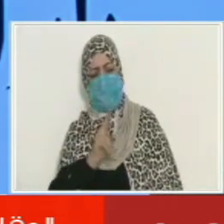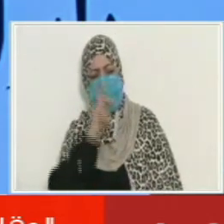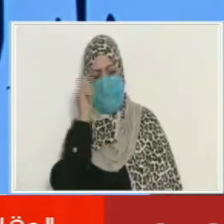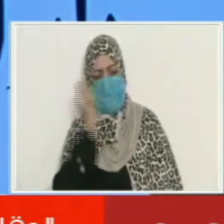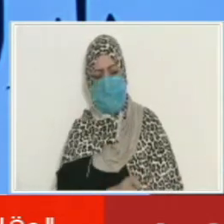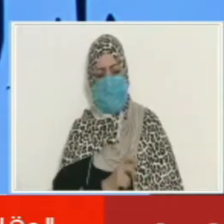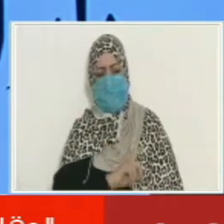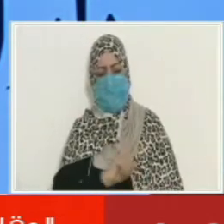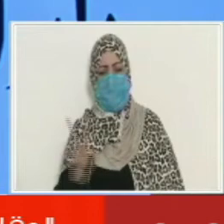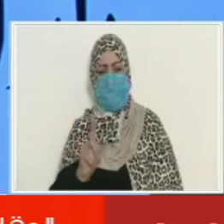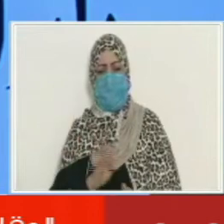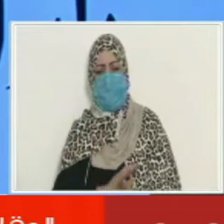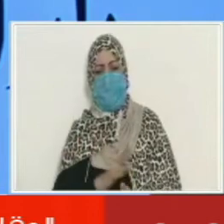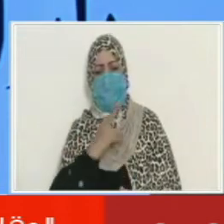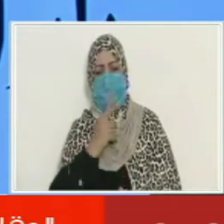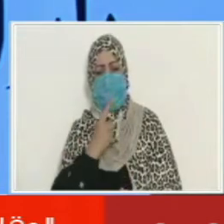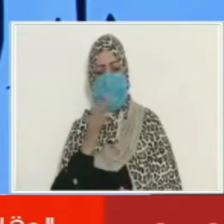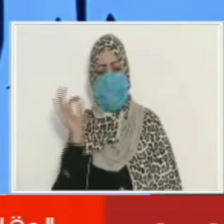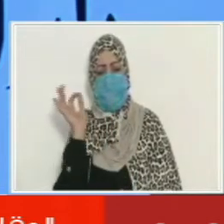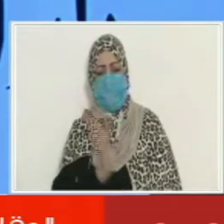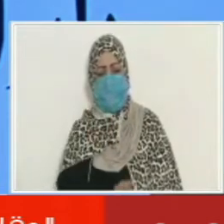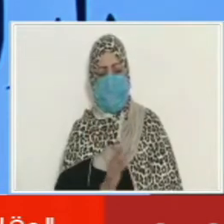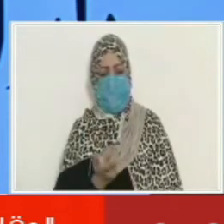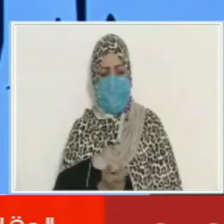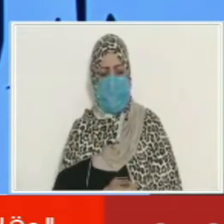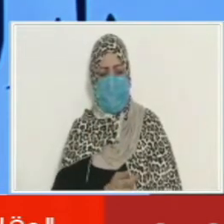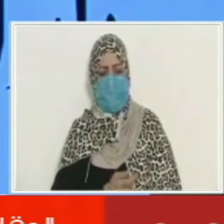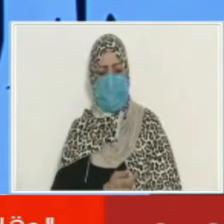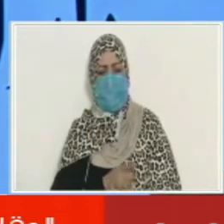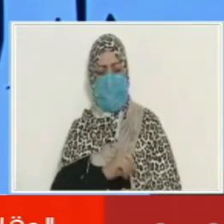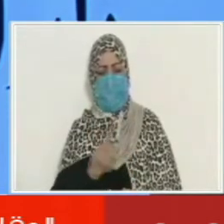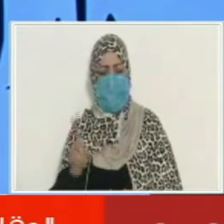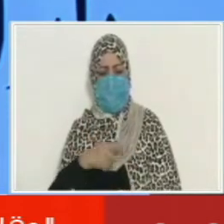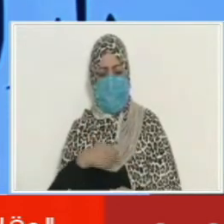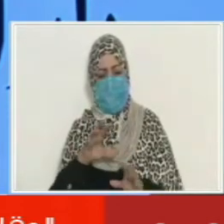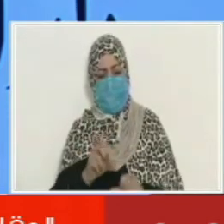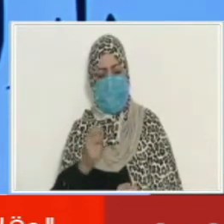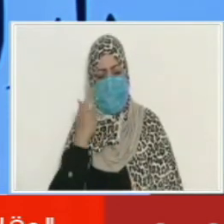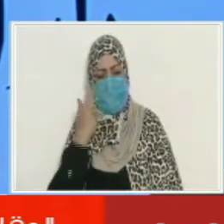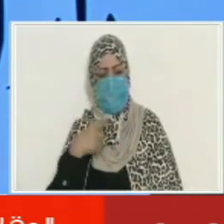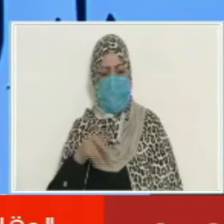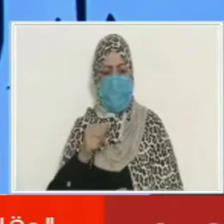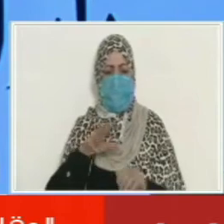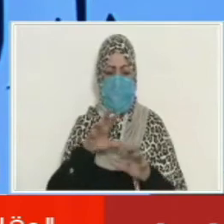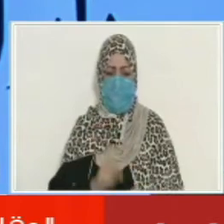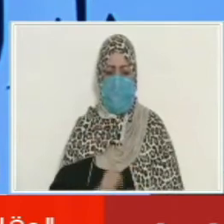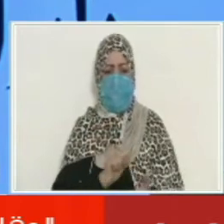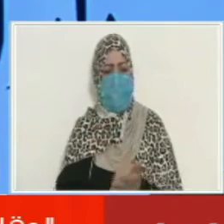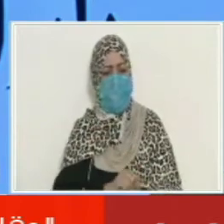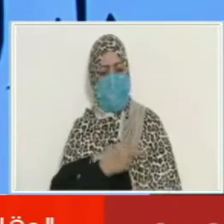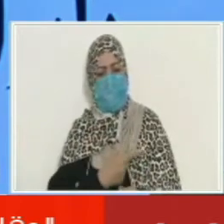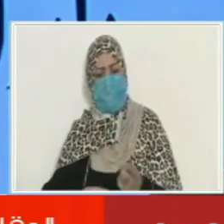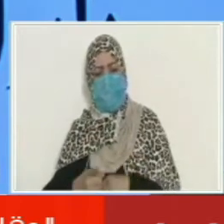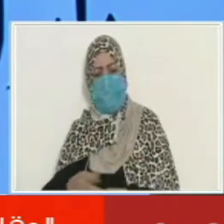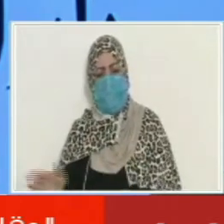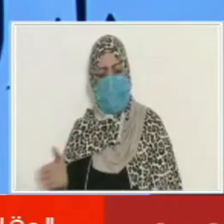سكنه ويخرج من بيته، مع أن الإخراج من البيت قد سواه القرآن وسواه الله تعالى